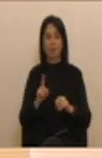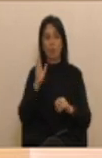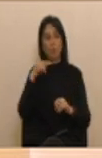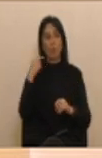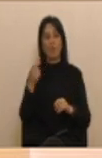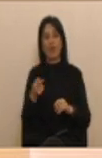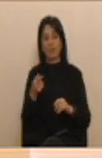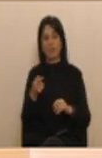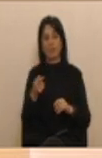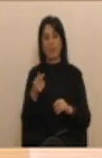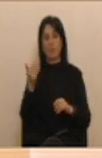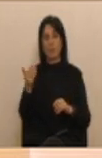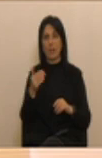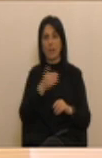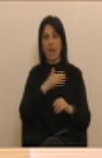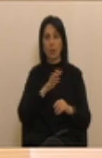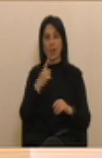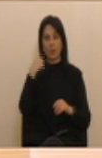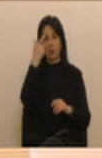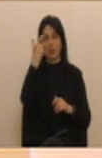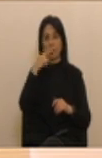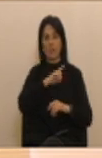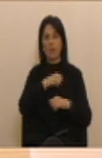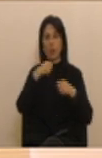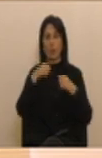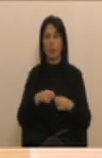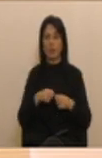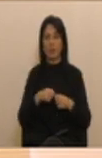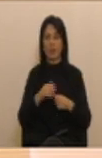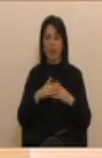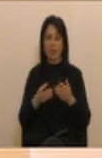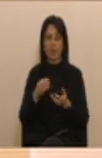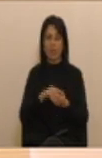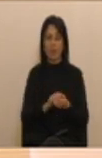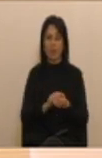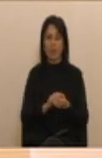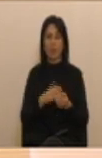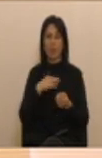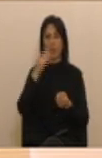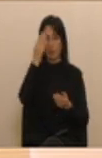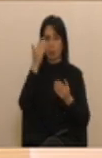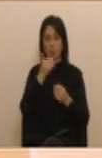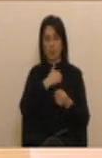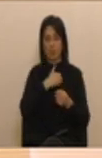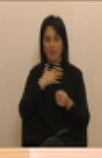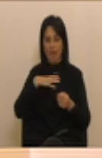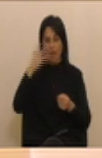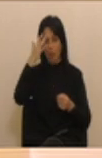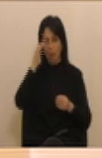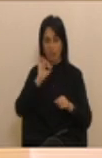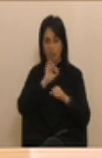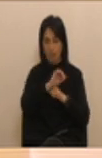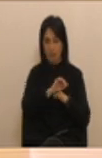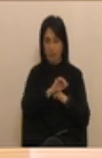მომავალში მათ არ მოუნდებათ ერთპიროვნული ძალაუფლების ხელში ჩაგდება. ჩემი აზრით, თუ გვინდა ქართული ოცნების